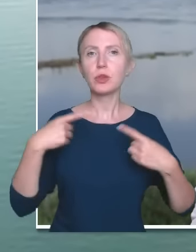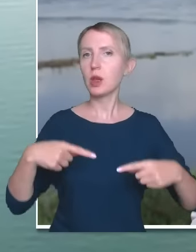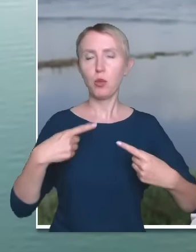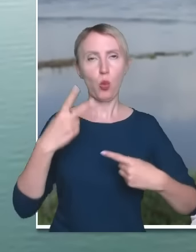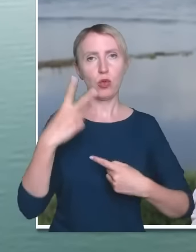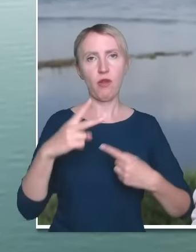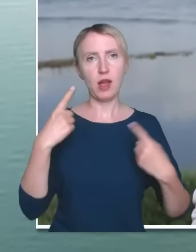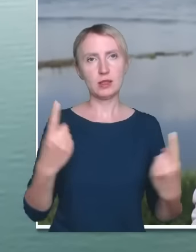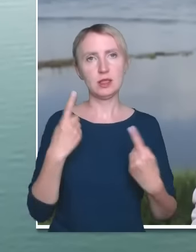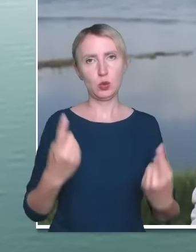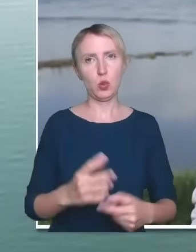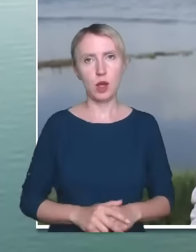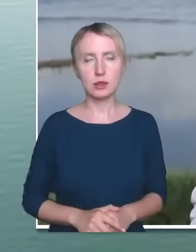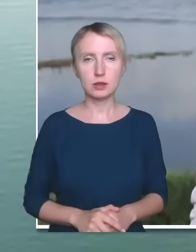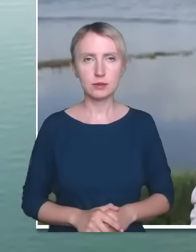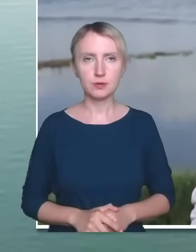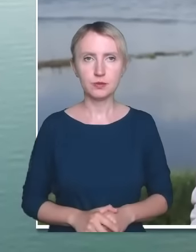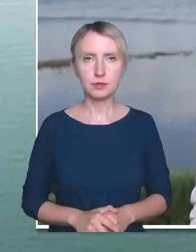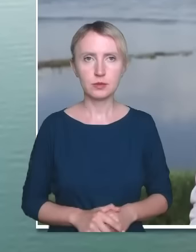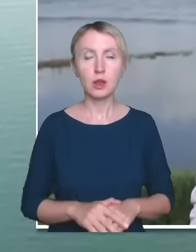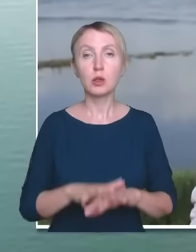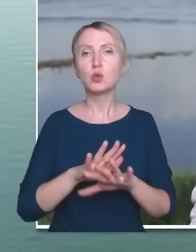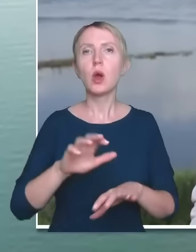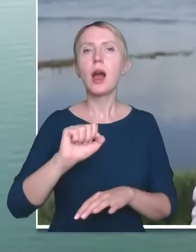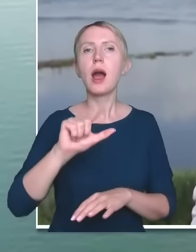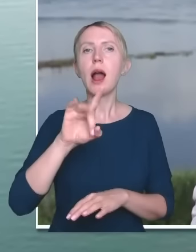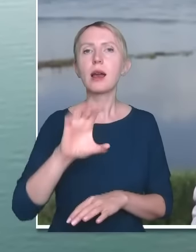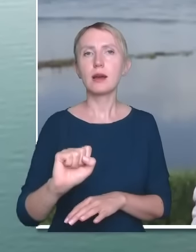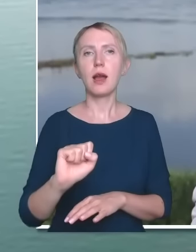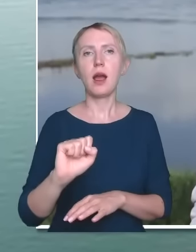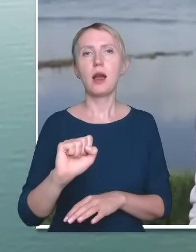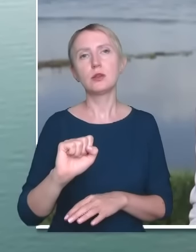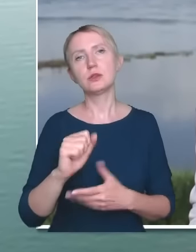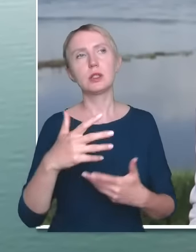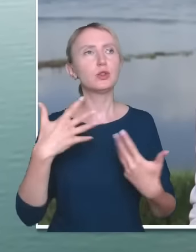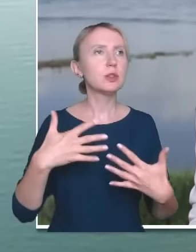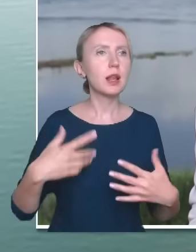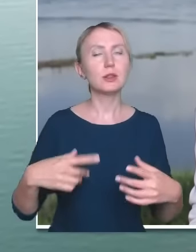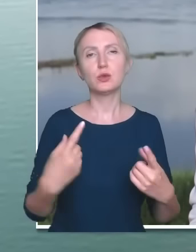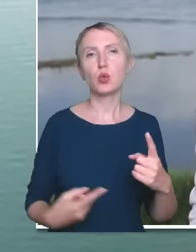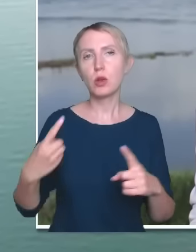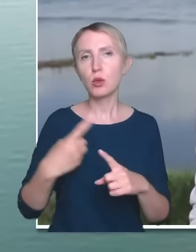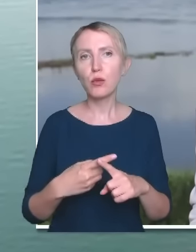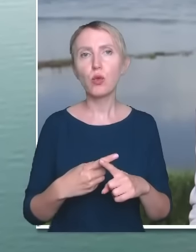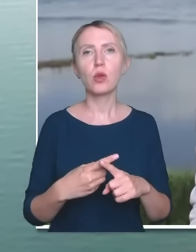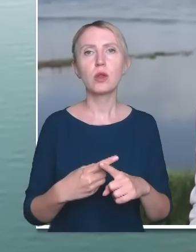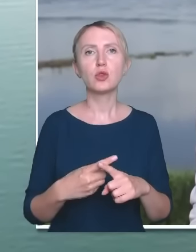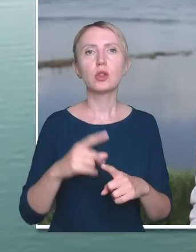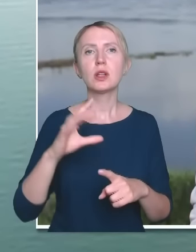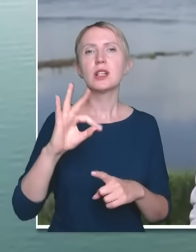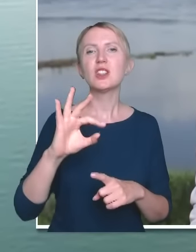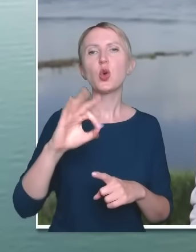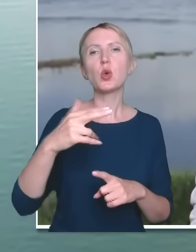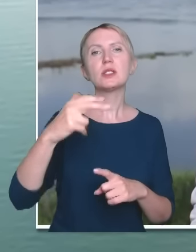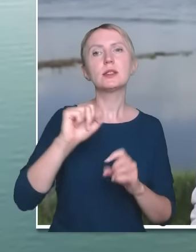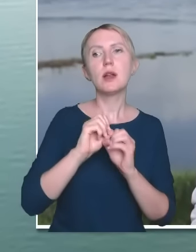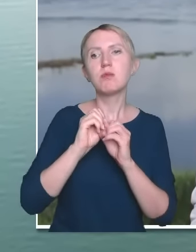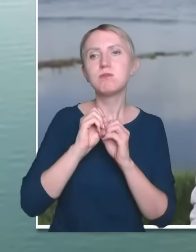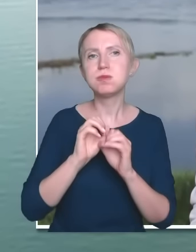sytuacji, że duża ilość algi, jakiś stres dodatkowy powoduje, że ona wyrzuca toksynę i dochodzi